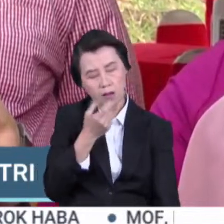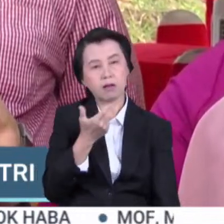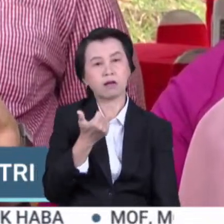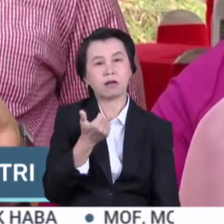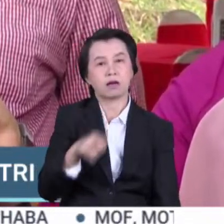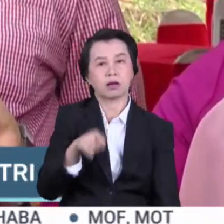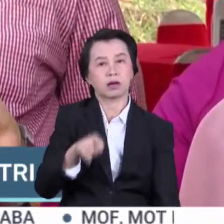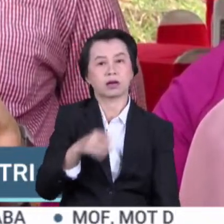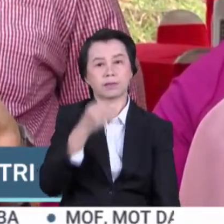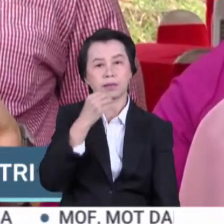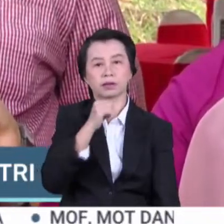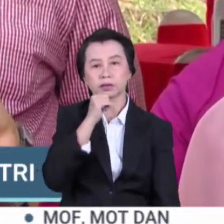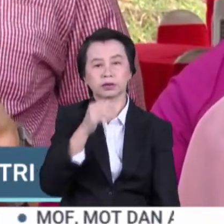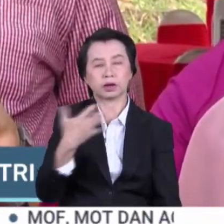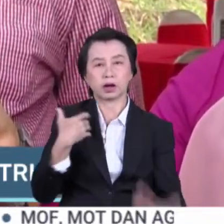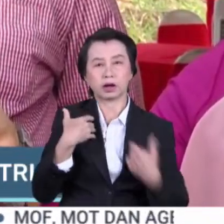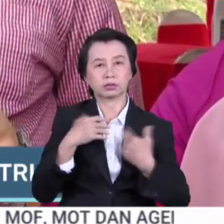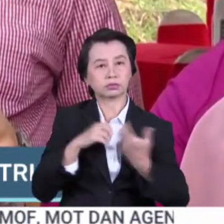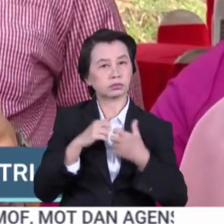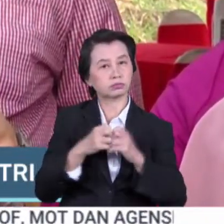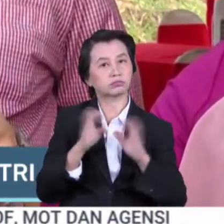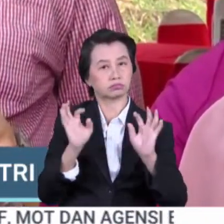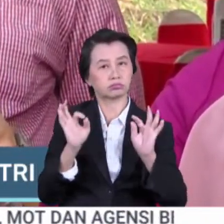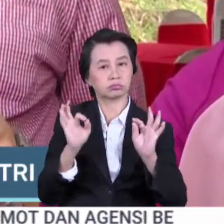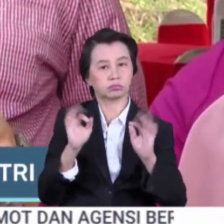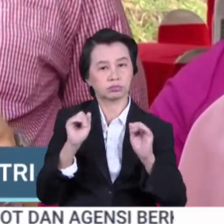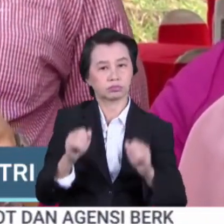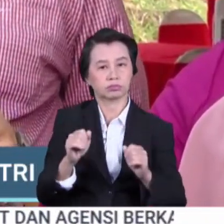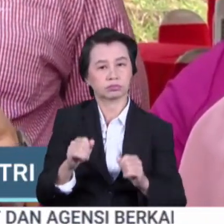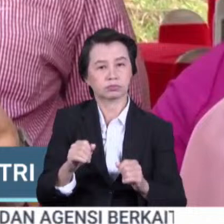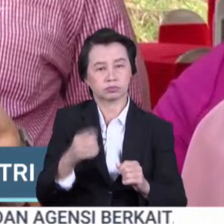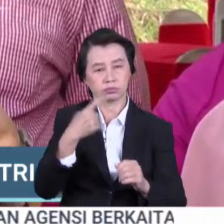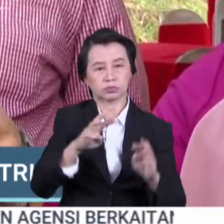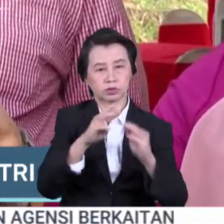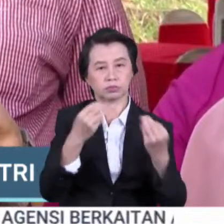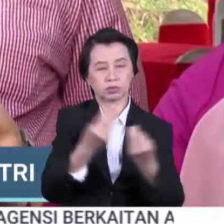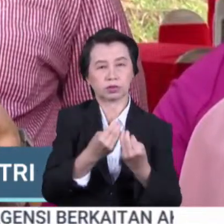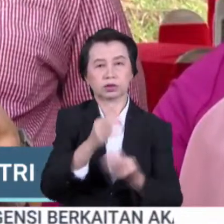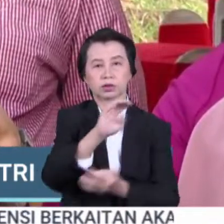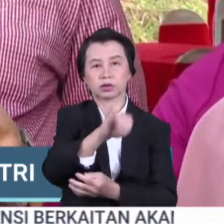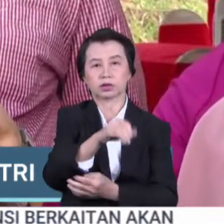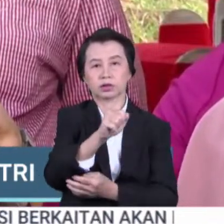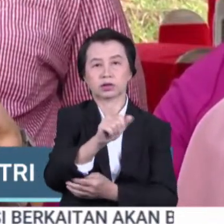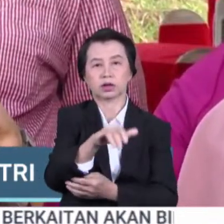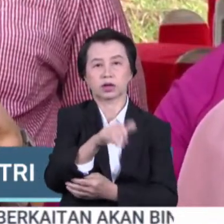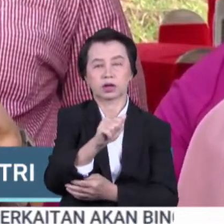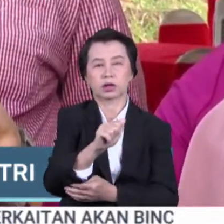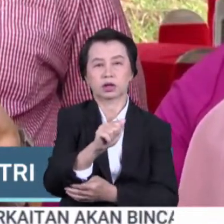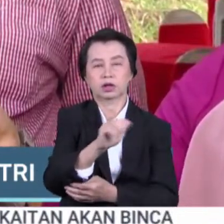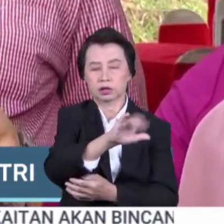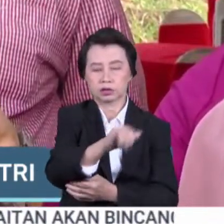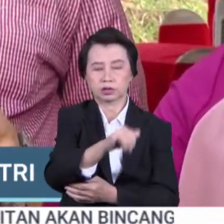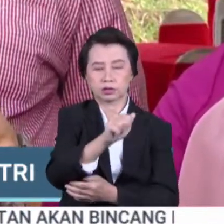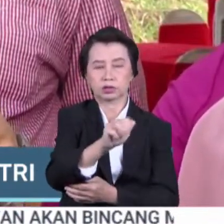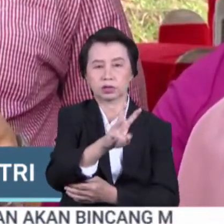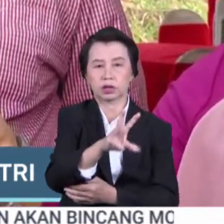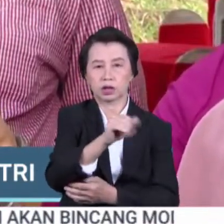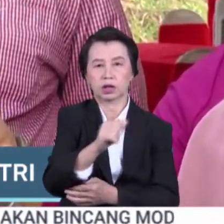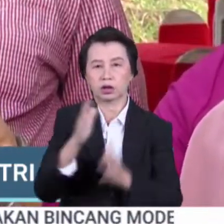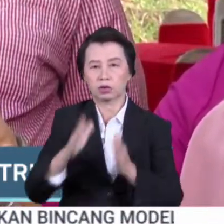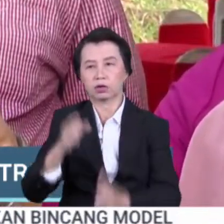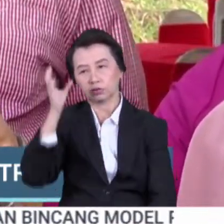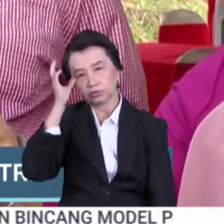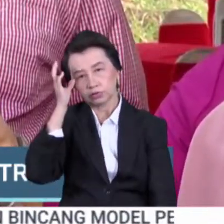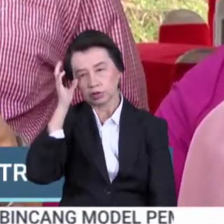lagi tersekat ataupun tergaris kepada masyarakat Jawa saja. Semua masyarakat menikmati, termasuk orang Cina dan